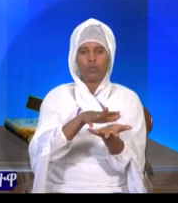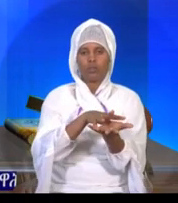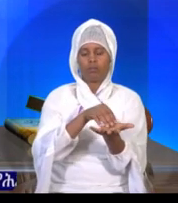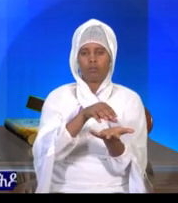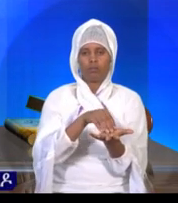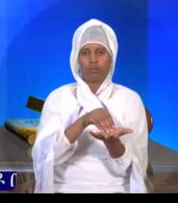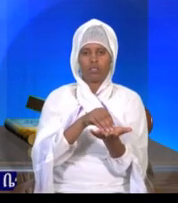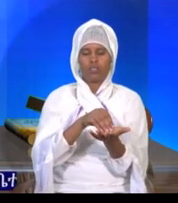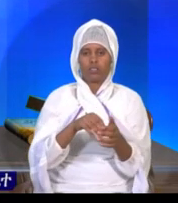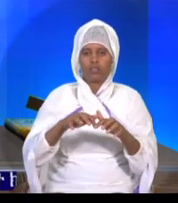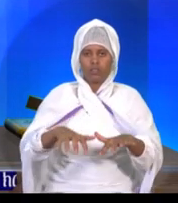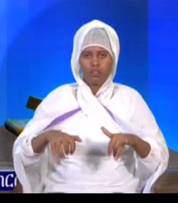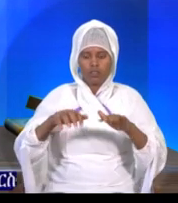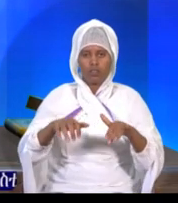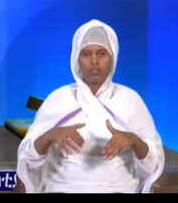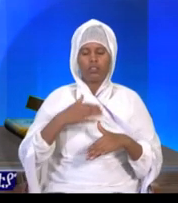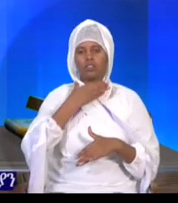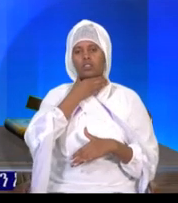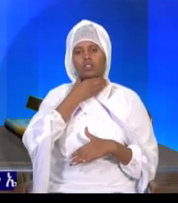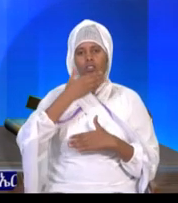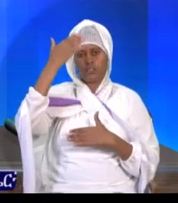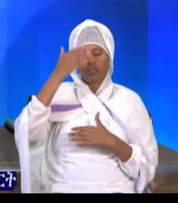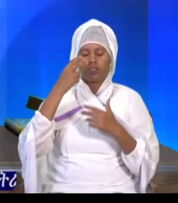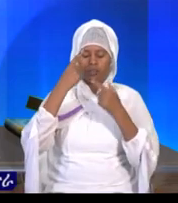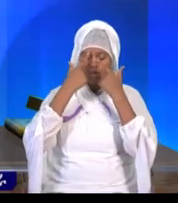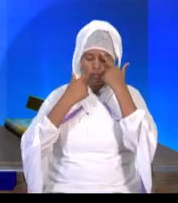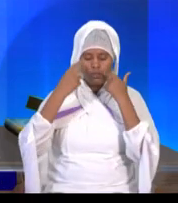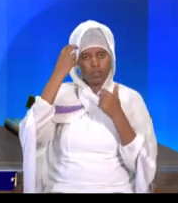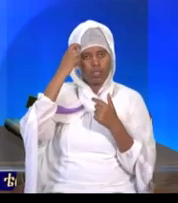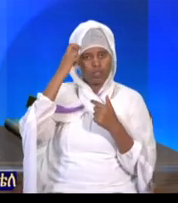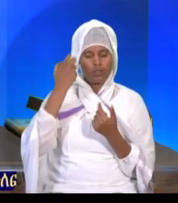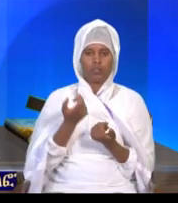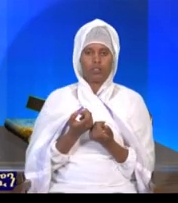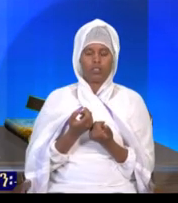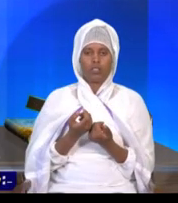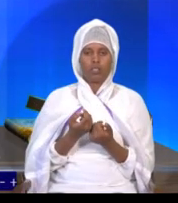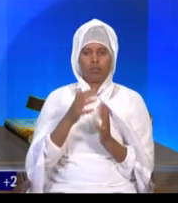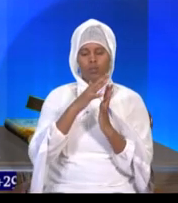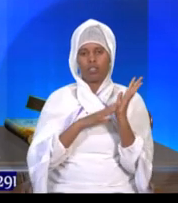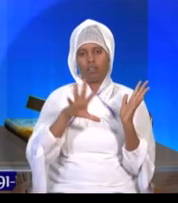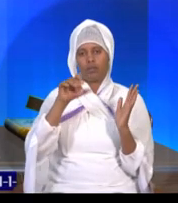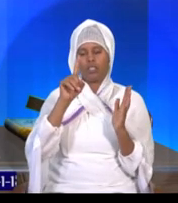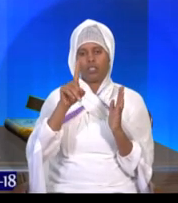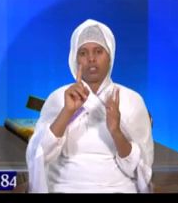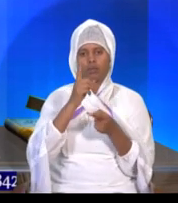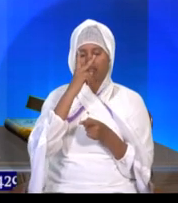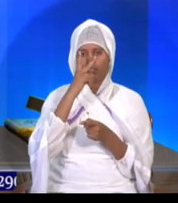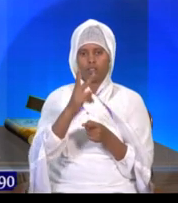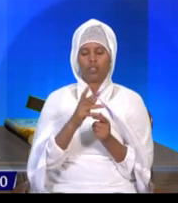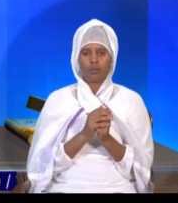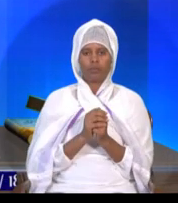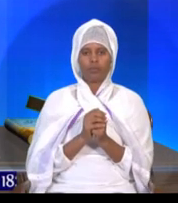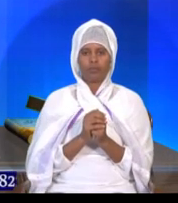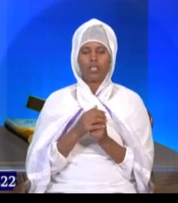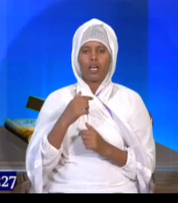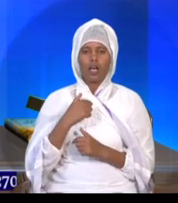ምድሪ ኩዒቱ ክሳድ ውፅኡ ክሳዕ ዝንስሳሕ ኮነ ኣብ ምዕራፍ 51 ናብ ትግርኛ ምዕራፍ